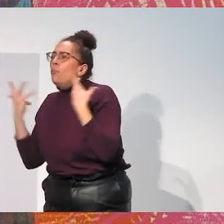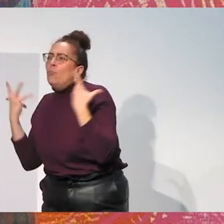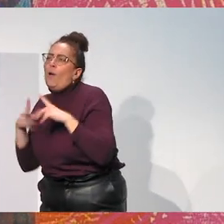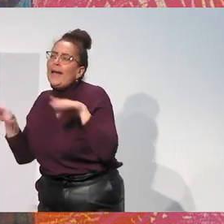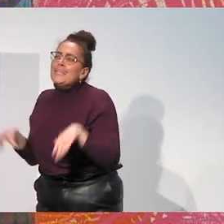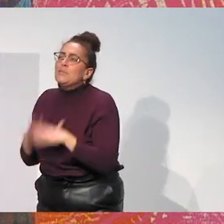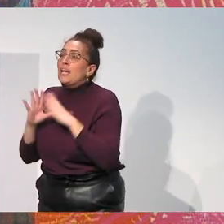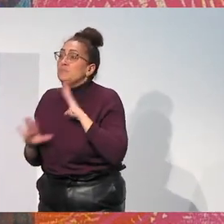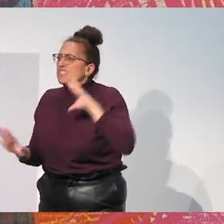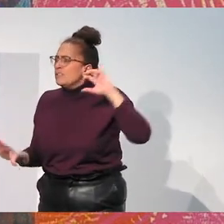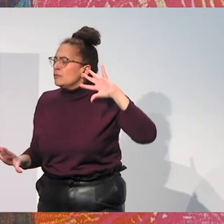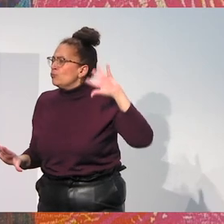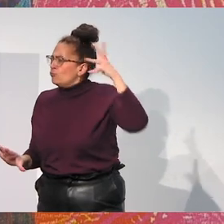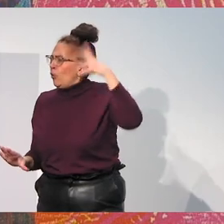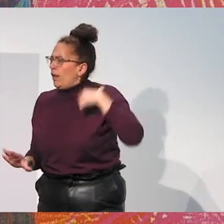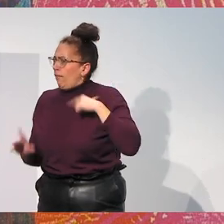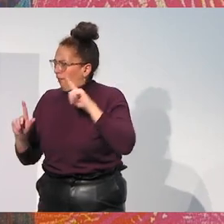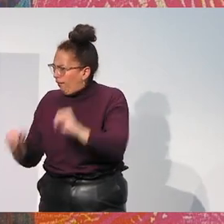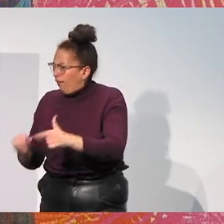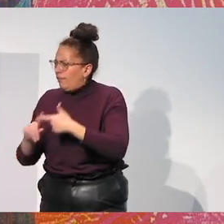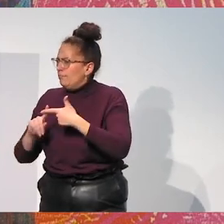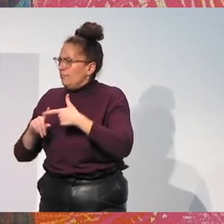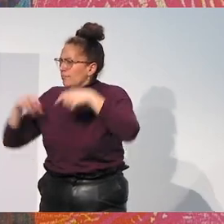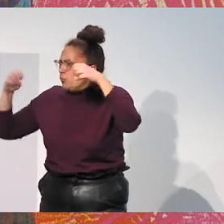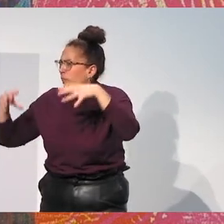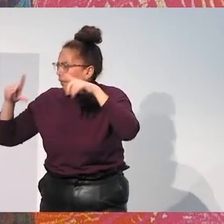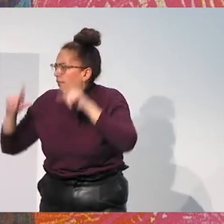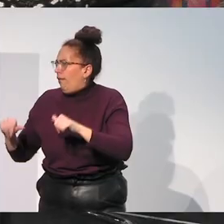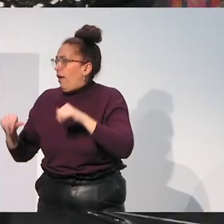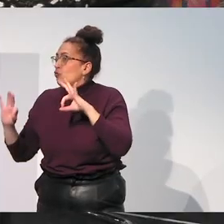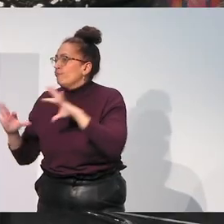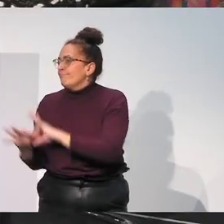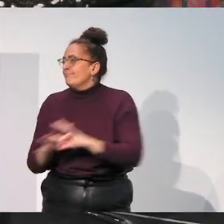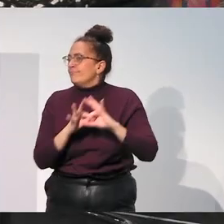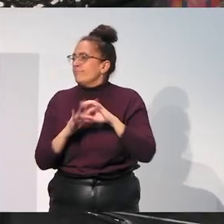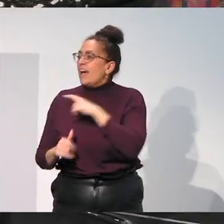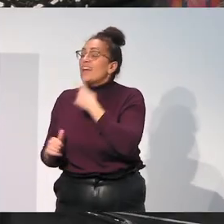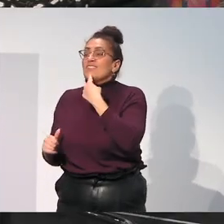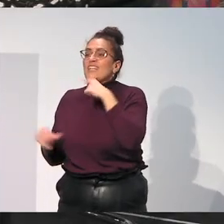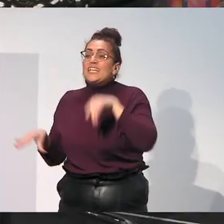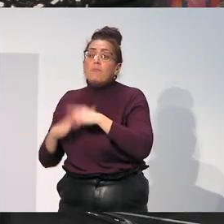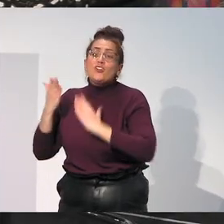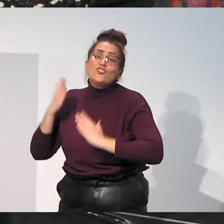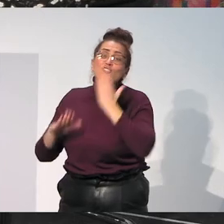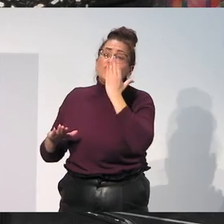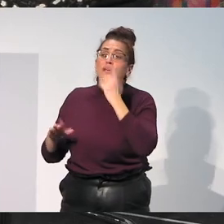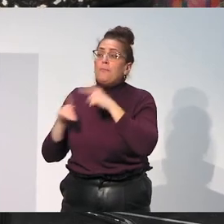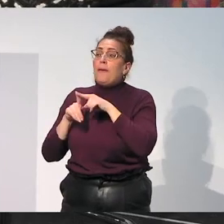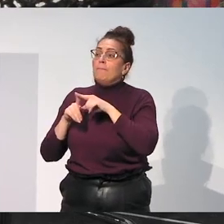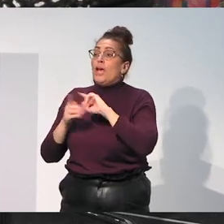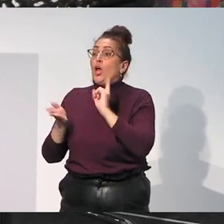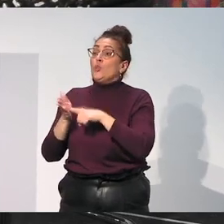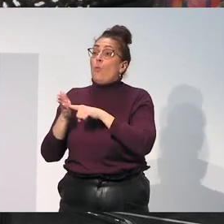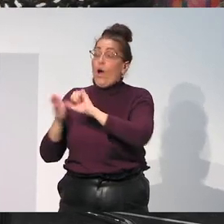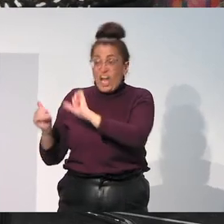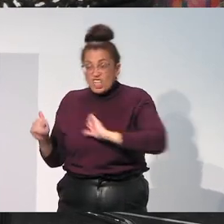heureuses à chaque fois qu'on a imaginé. C'est en fait une métaphore du bien commun, le soleil. Oui, absolument. Et